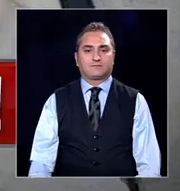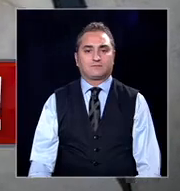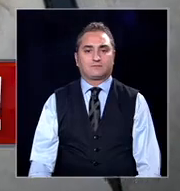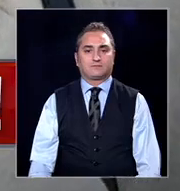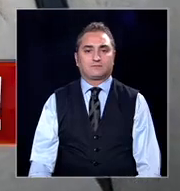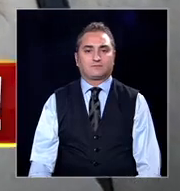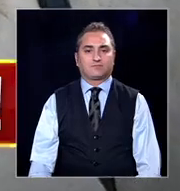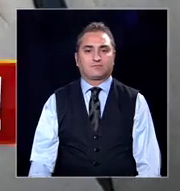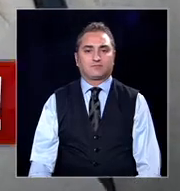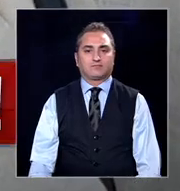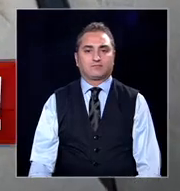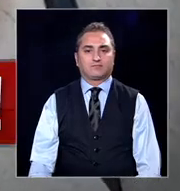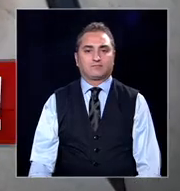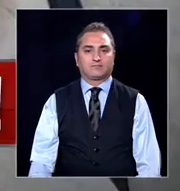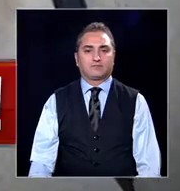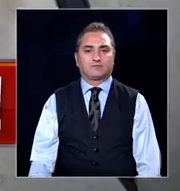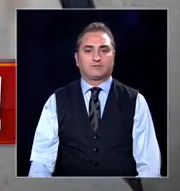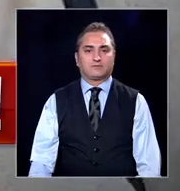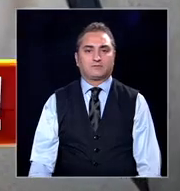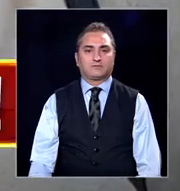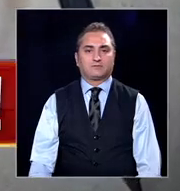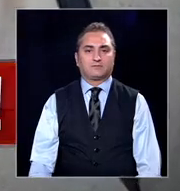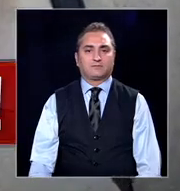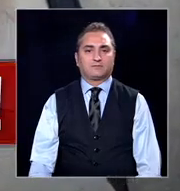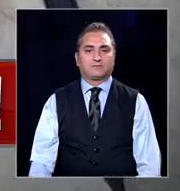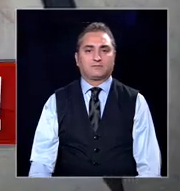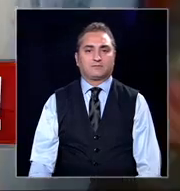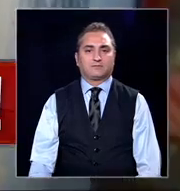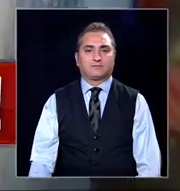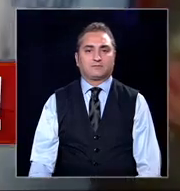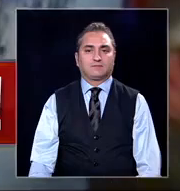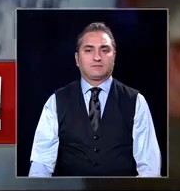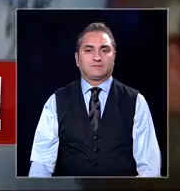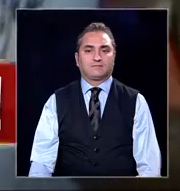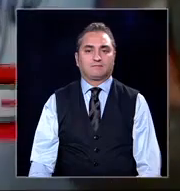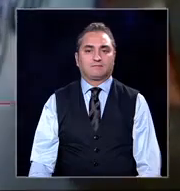Hani daha evvel boyandı, yıprandı, koptu gibi bir savunma da söz konusu değil.